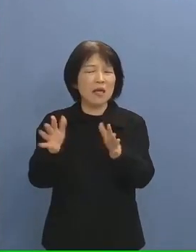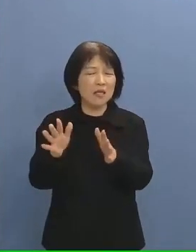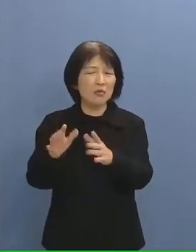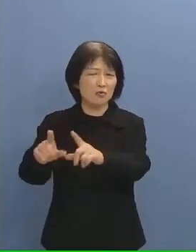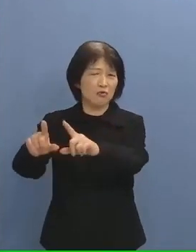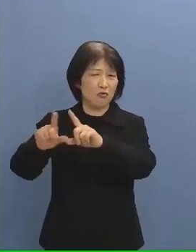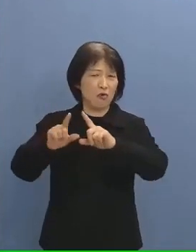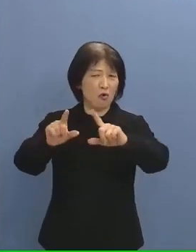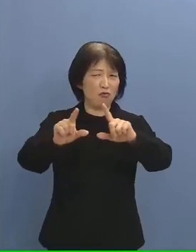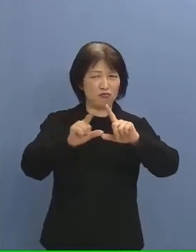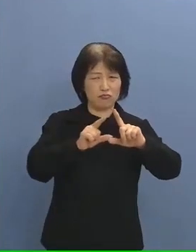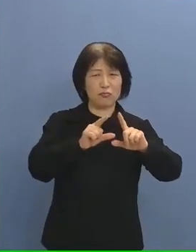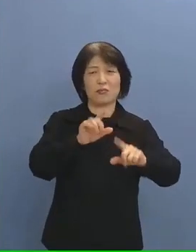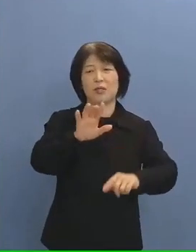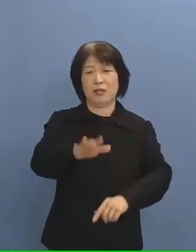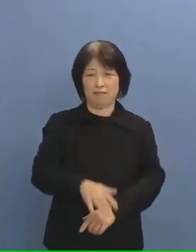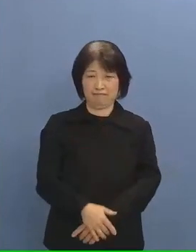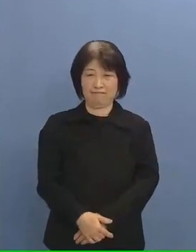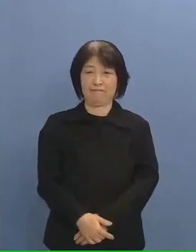し、